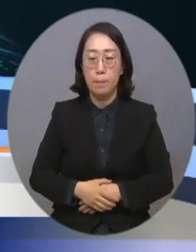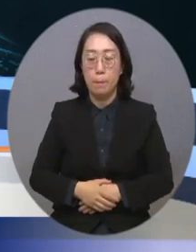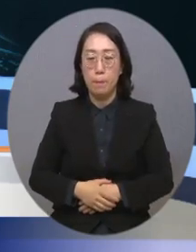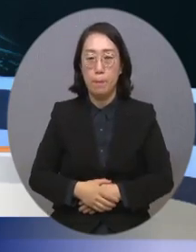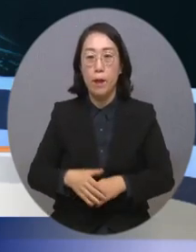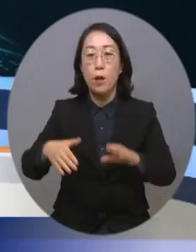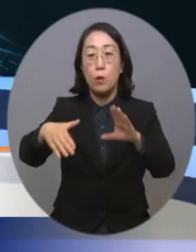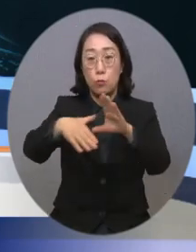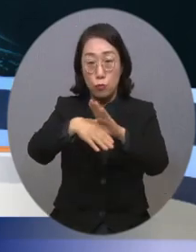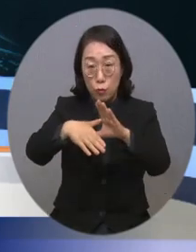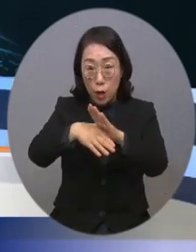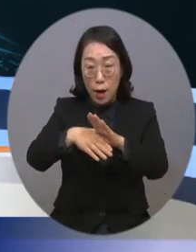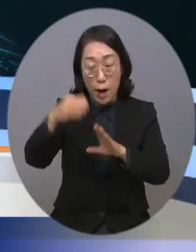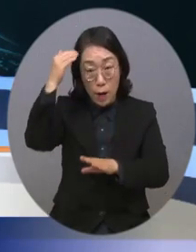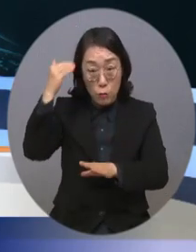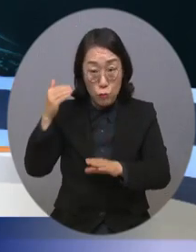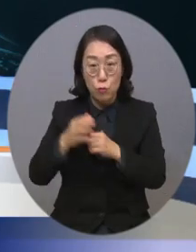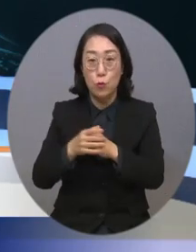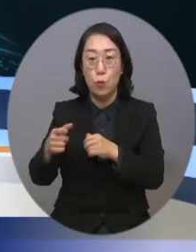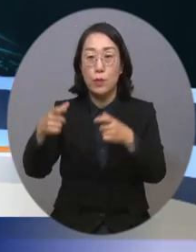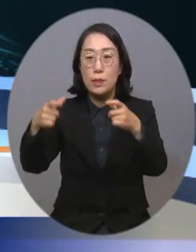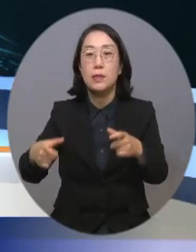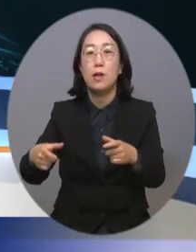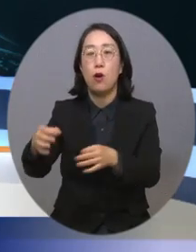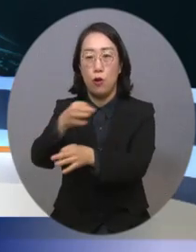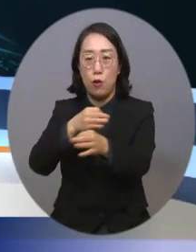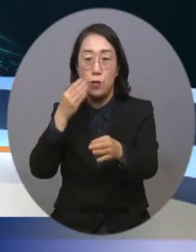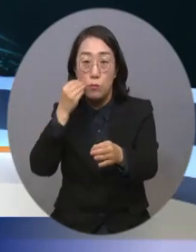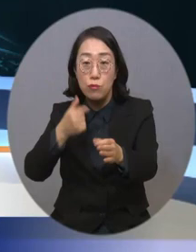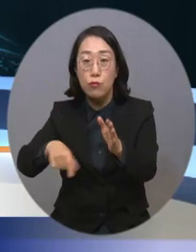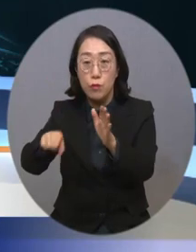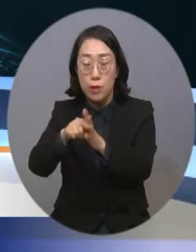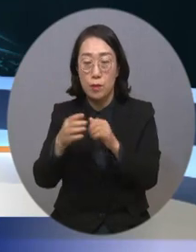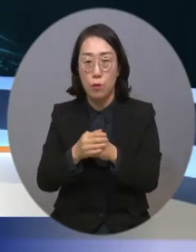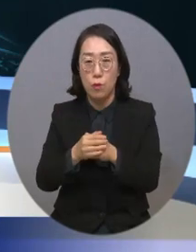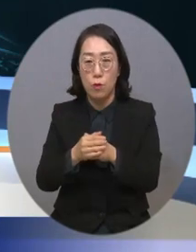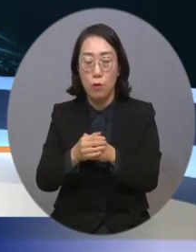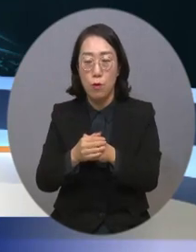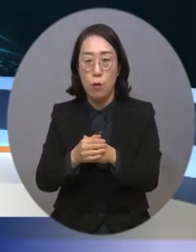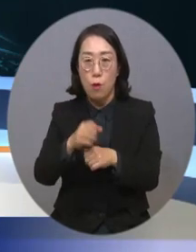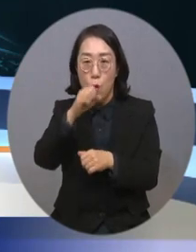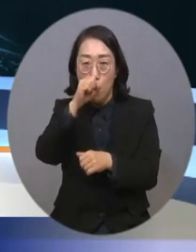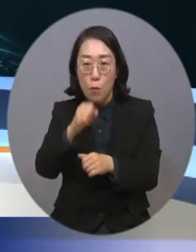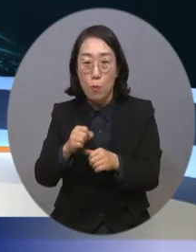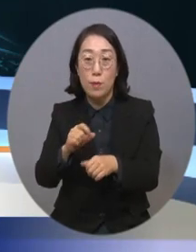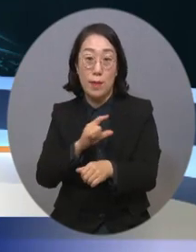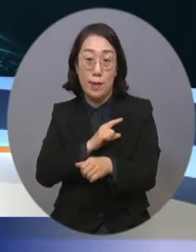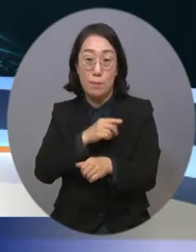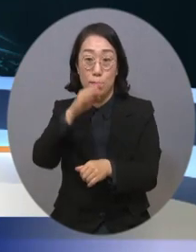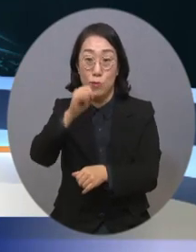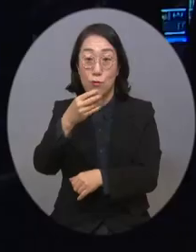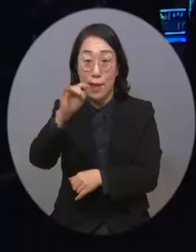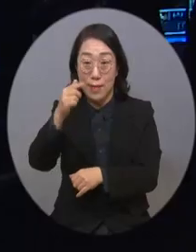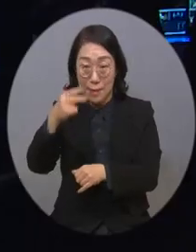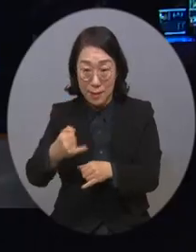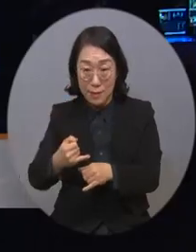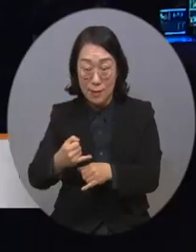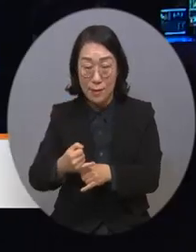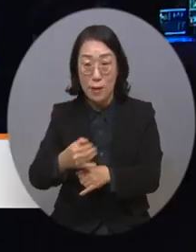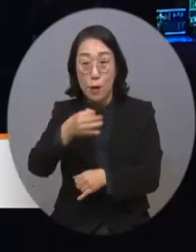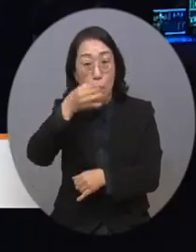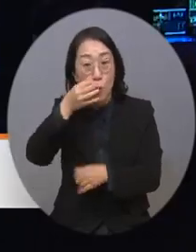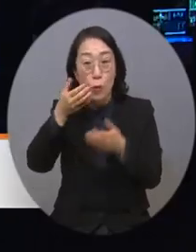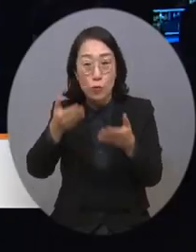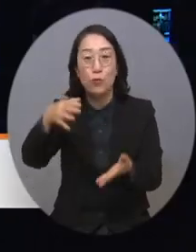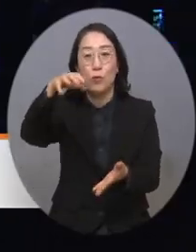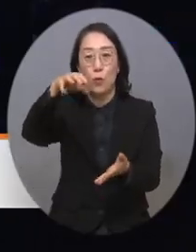한류 문화 콘텐츠와 지역 경제 활성화를 위한 제9회 럭셔리 브랜드 모델 어워즈가 열렸습니다.